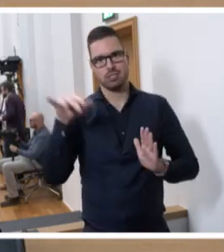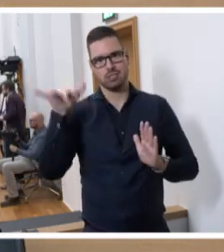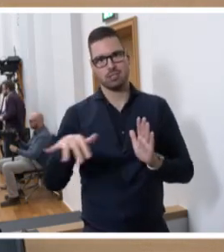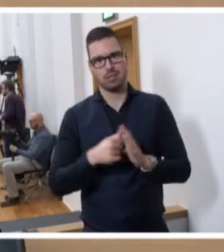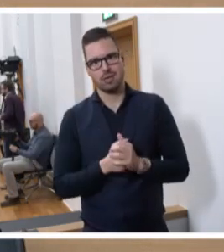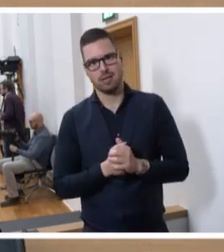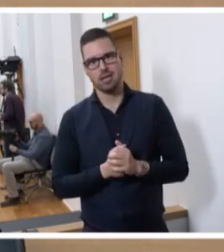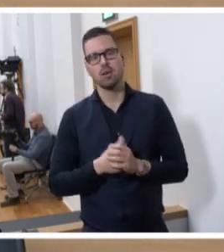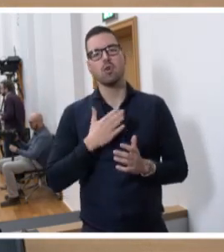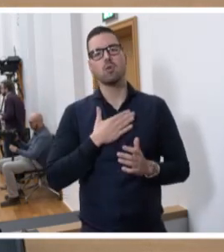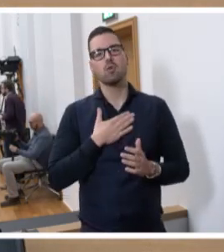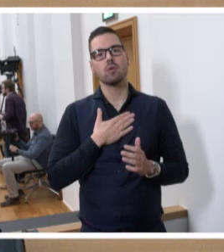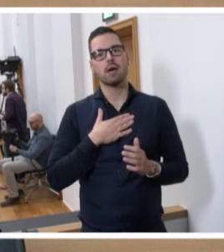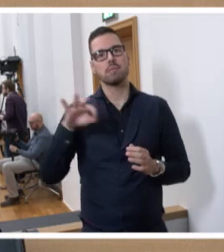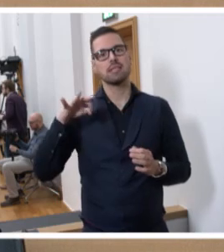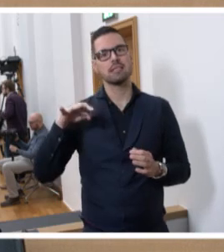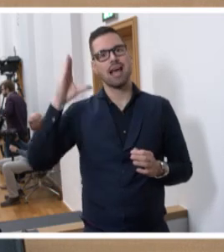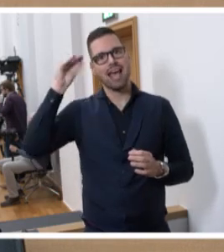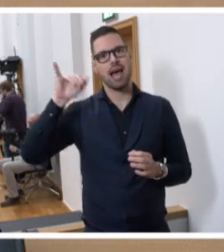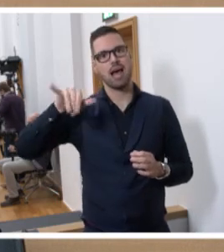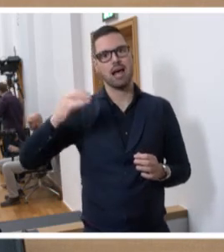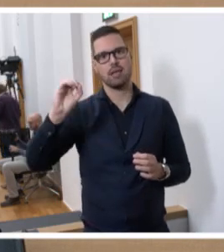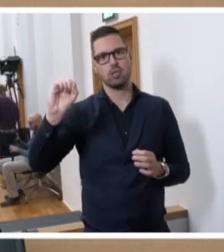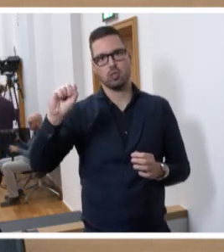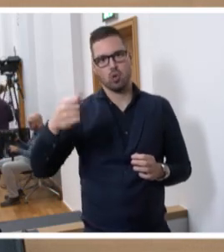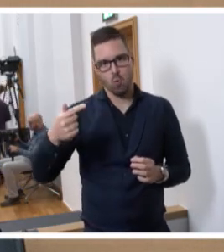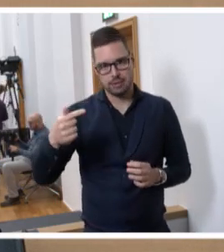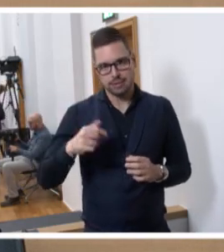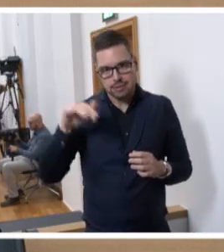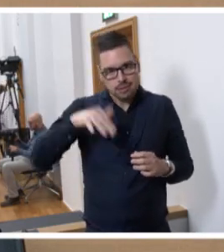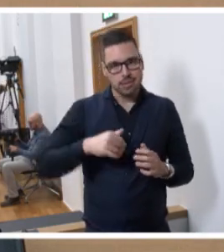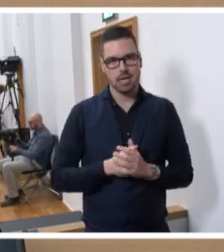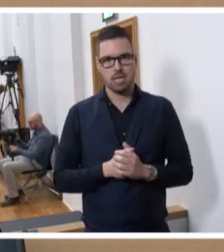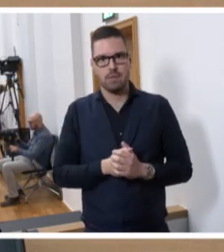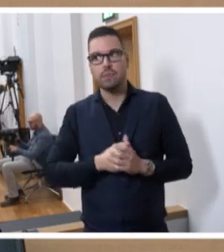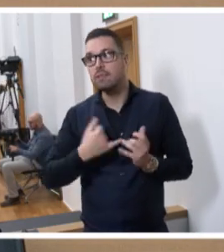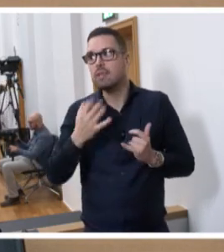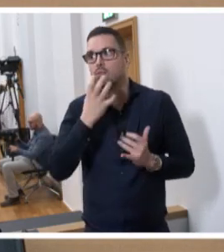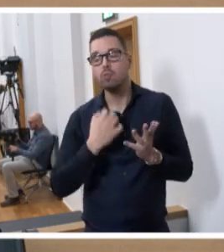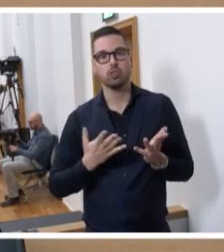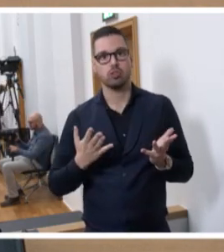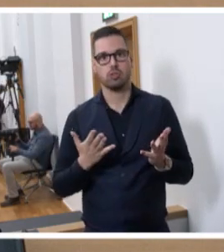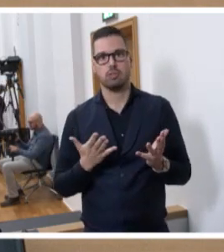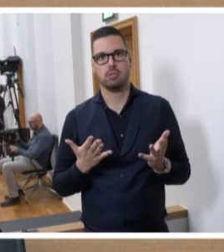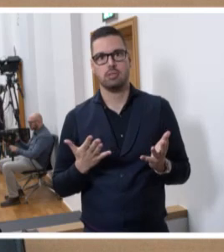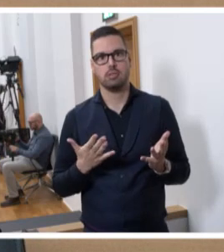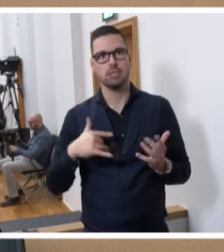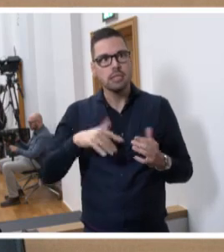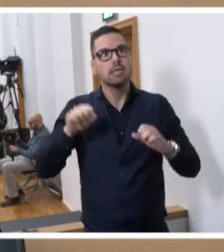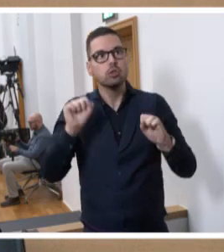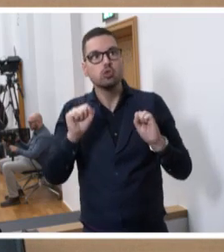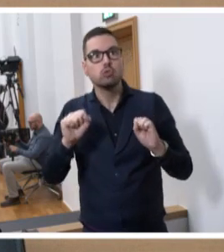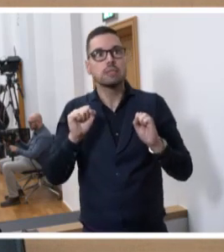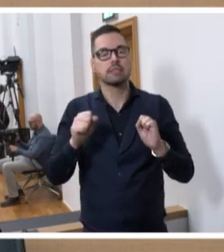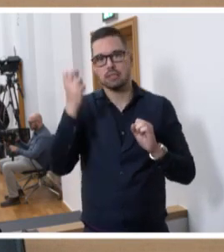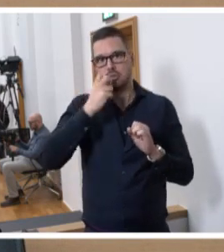Jost der handelt nämlich so wie es auch ja wie man es sich wünscht nämlich dass man Menschen die hier Schutz suchen